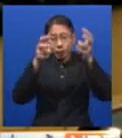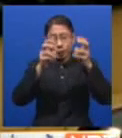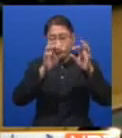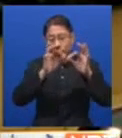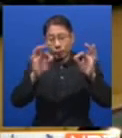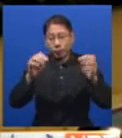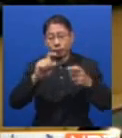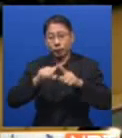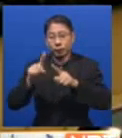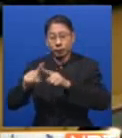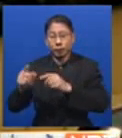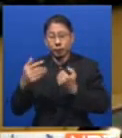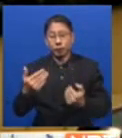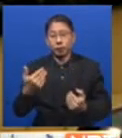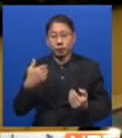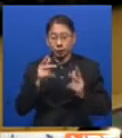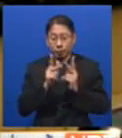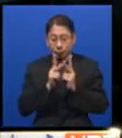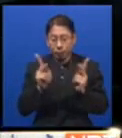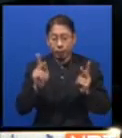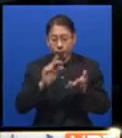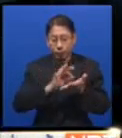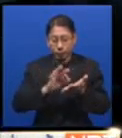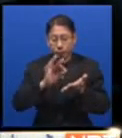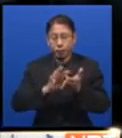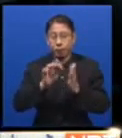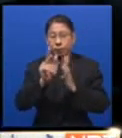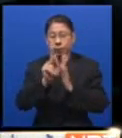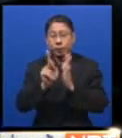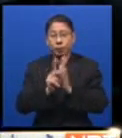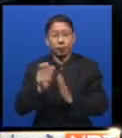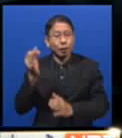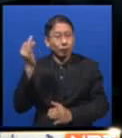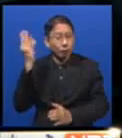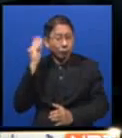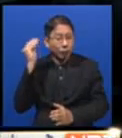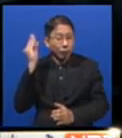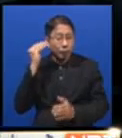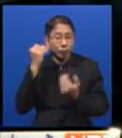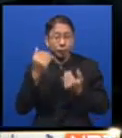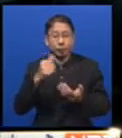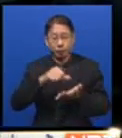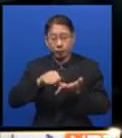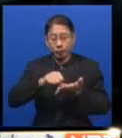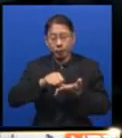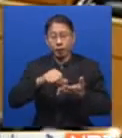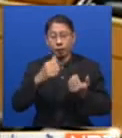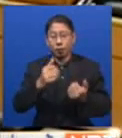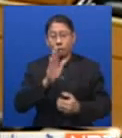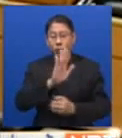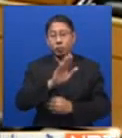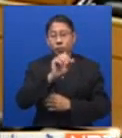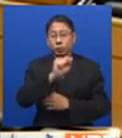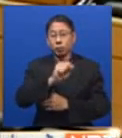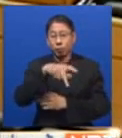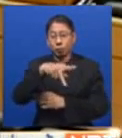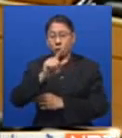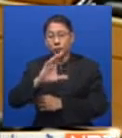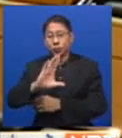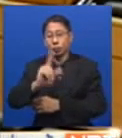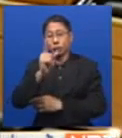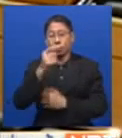ได้หากเกิดกรณีฉุกเฉินหรือว่าจำเป็นรวมถึงระบอบการเมืองในรูปแบบใหม่เป็นอย่างไรบ้างไปติดตามได้จากรายงาน